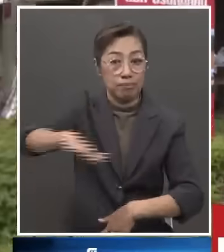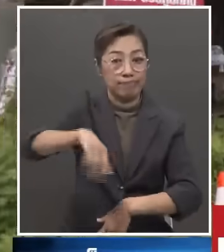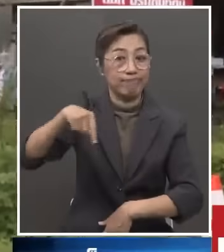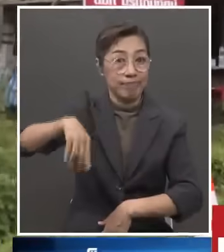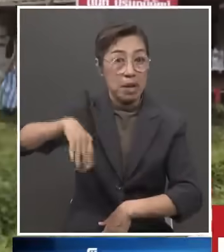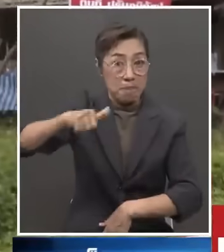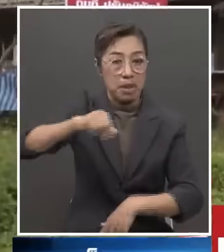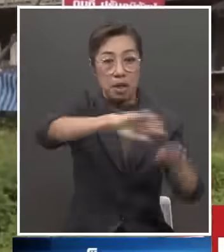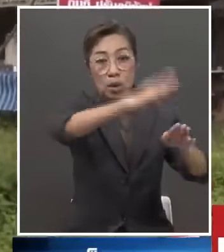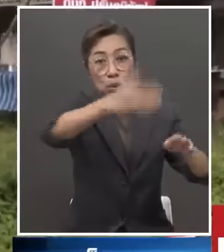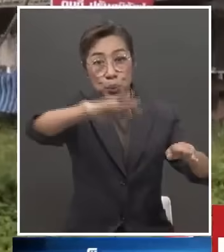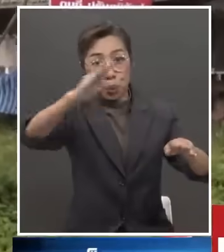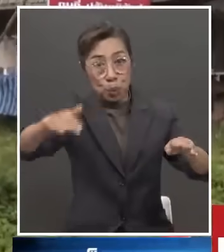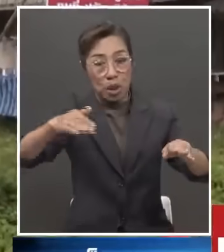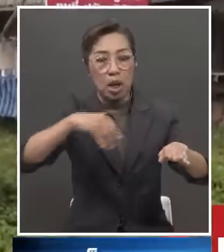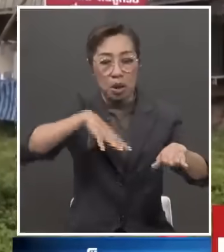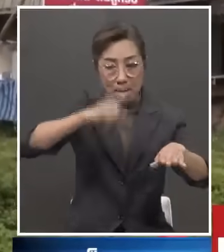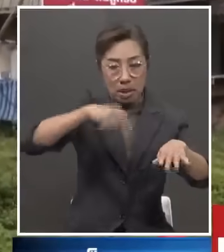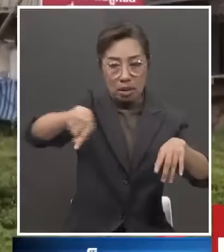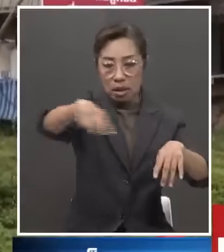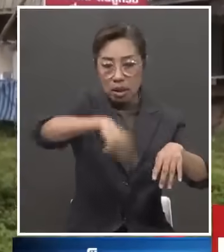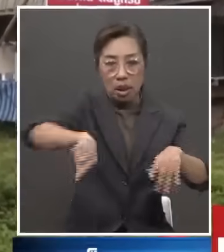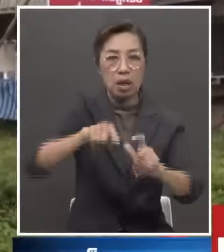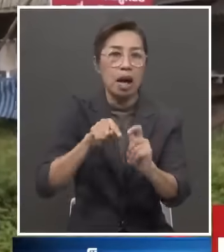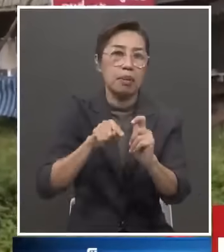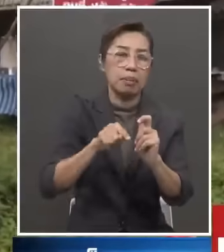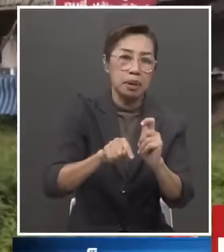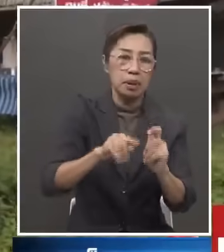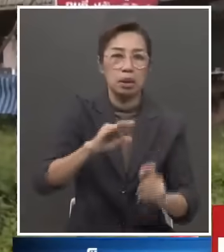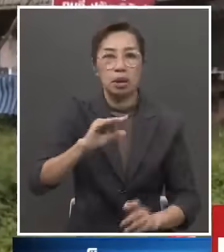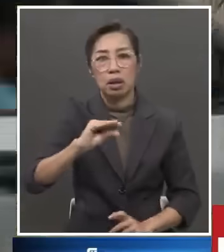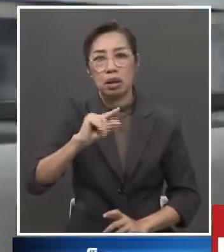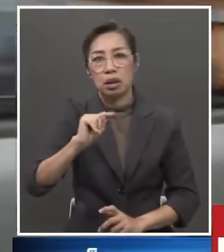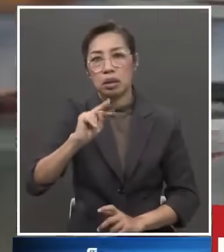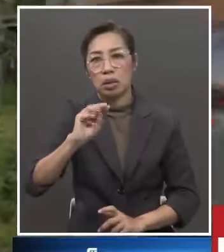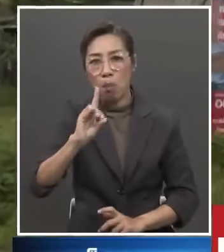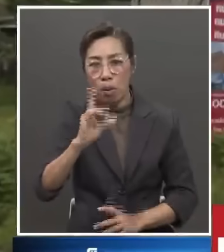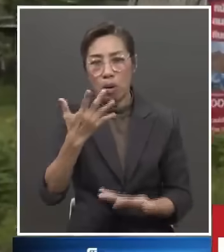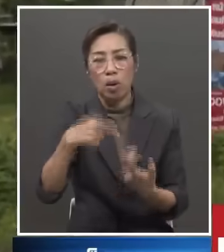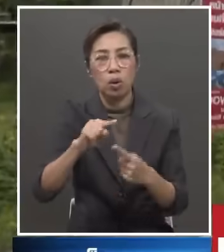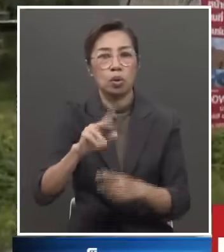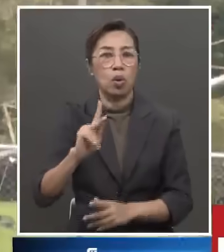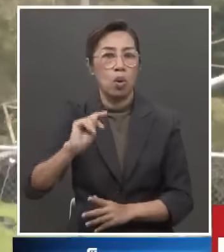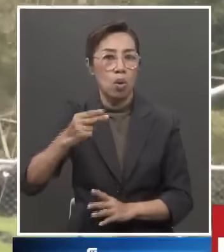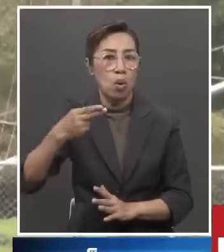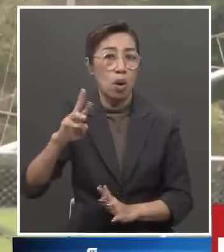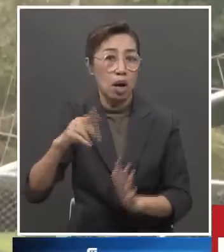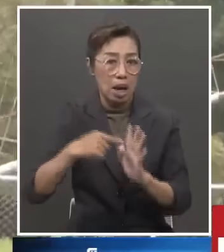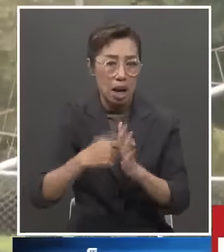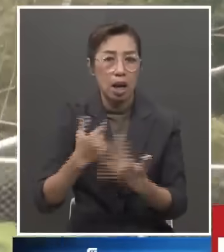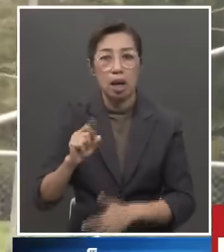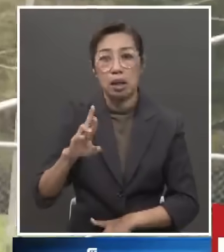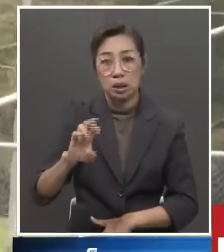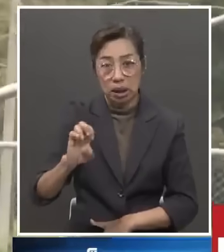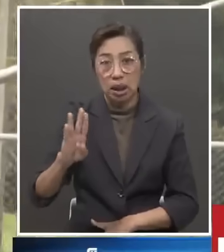รัศมีของเทือกเขาบรรทัดนะคะไม่ว่าจะเป็นอำเภอตะโหมดอำเภอกงหลาอำเภอบรรพจน์ก็ให้มีการตั้งจุดตรวจ